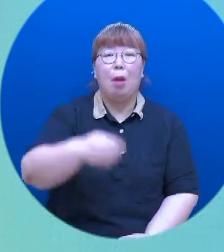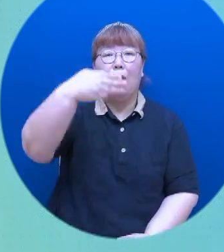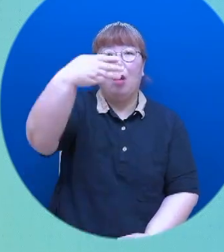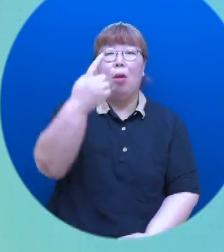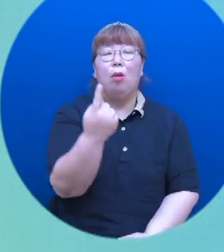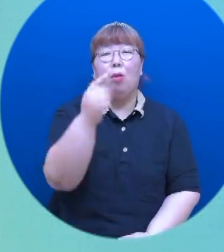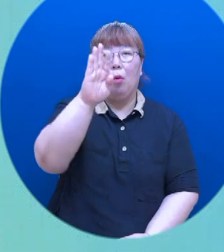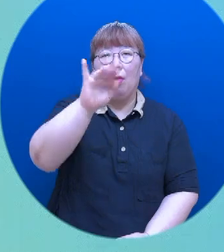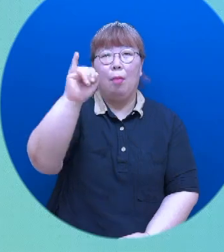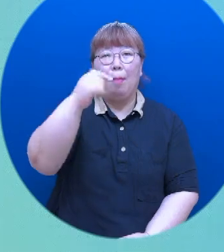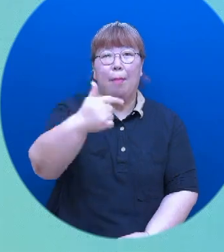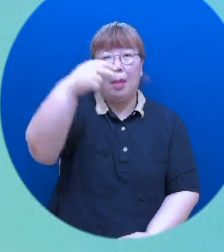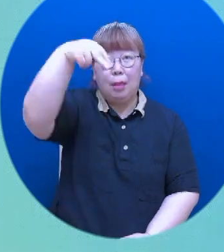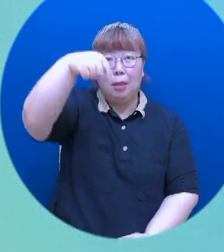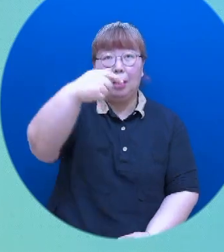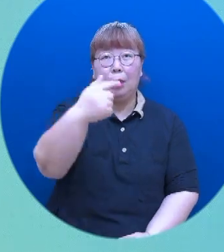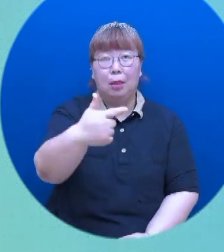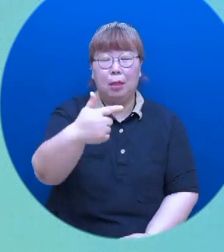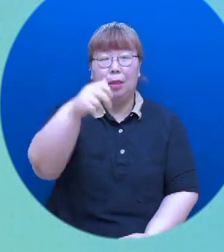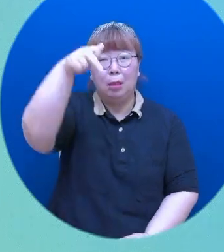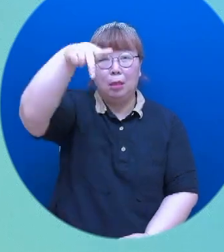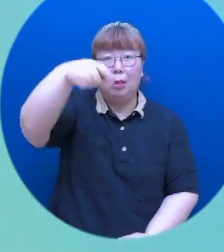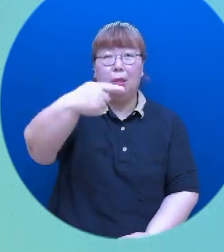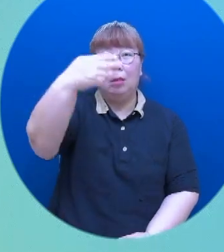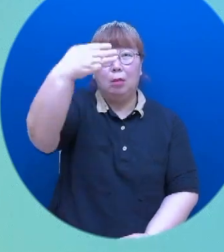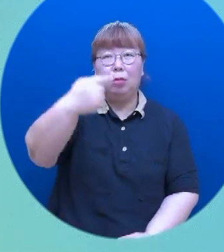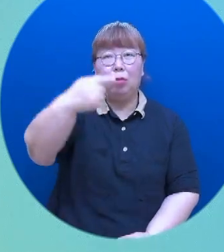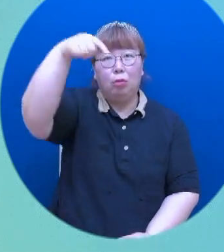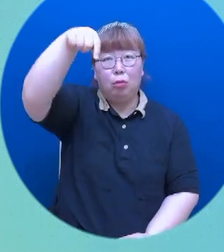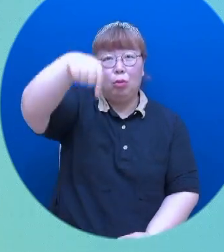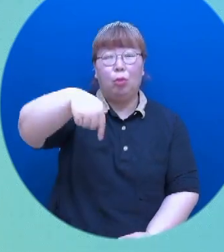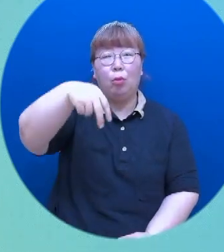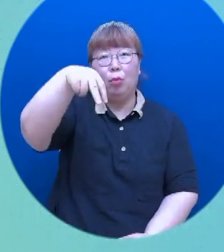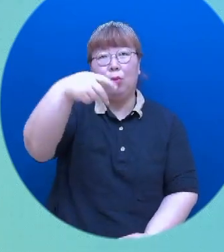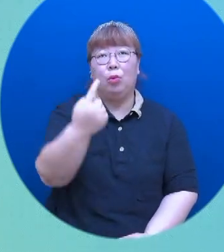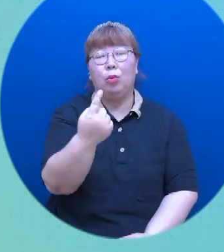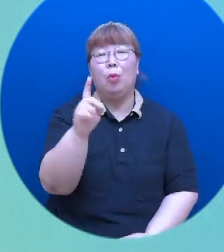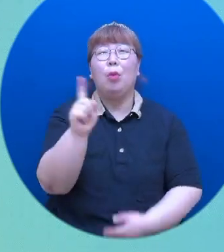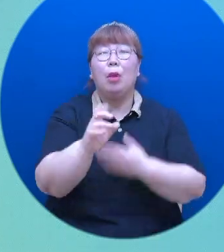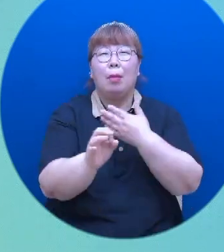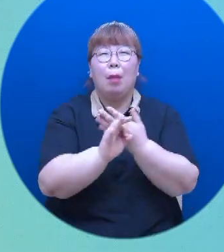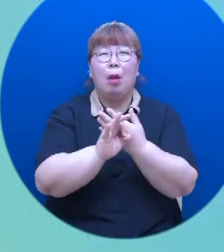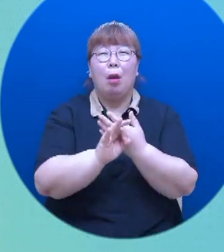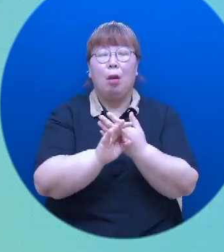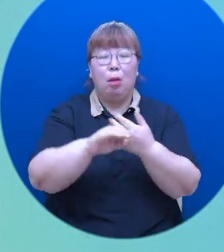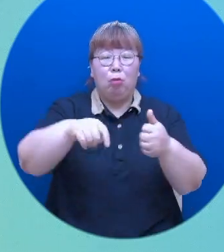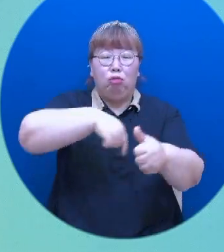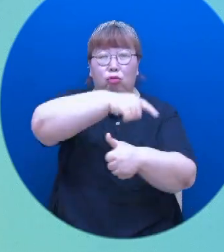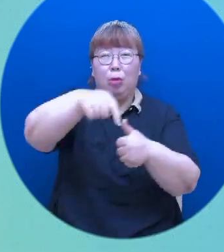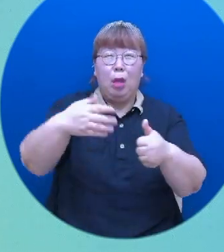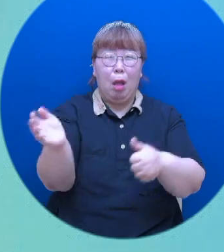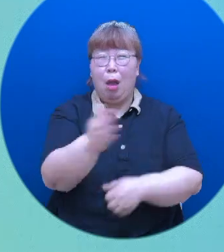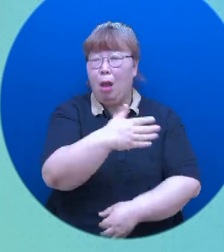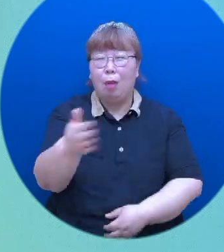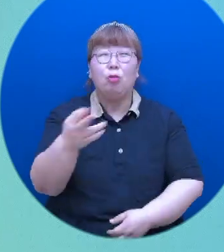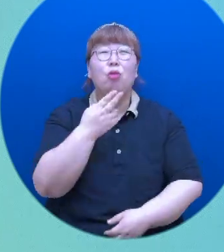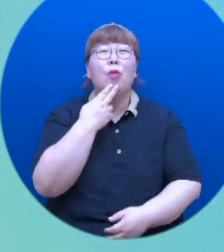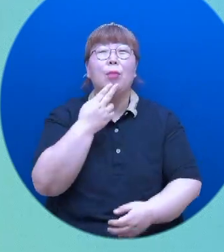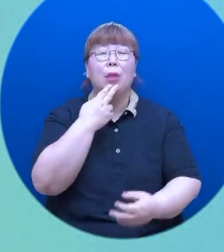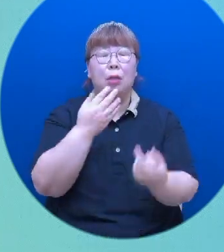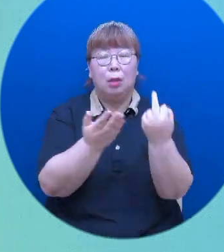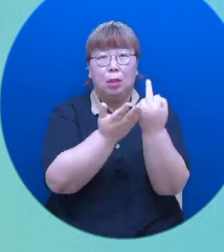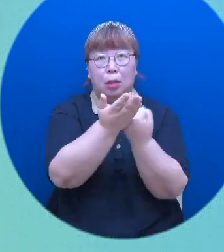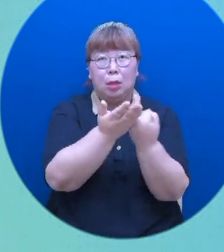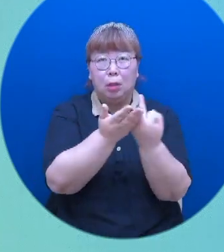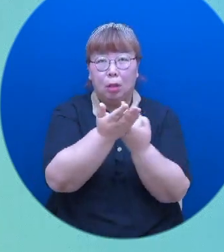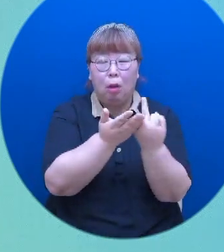크루소를 예를 듭니다. 그는 무인도에 홀로 던져졌다. 하지만